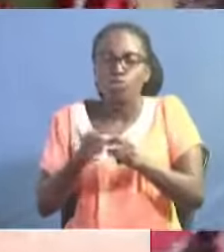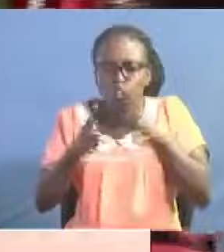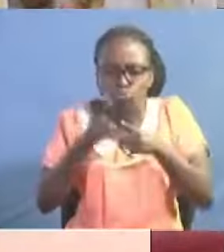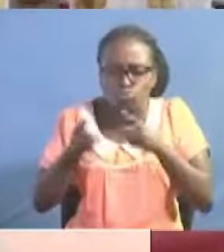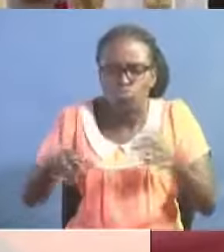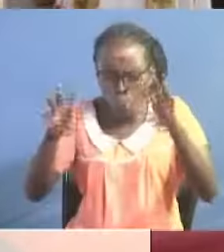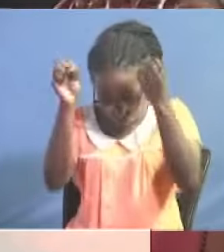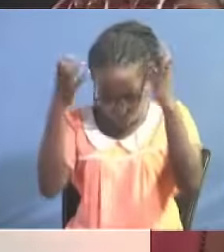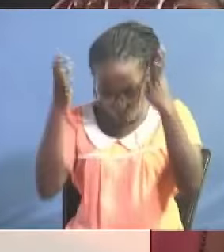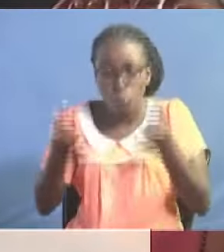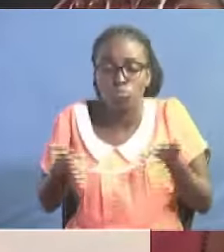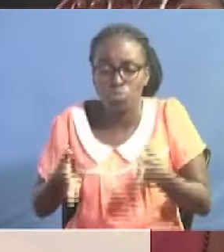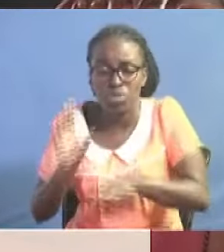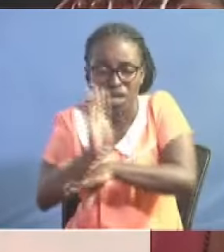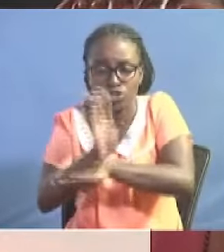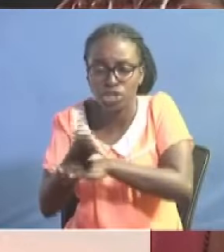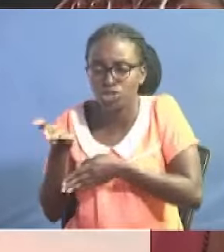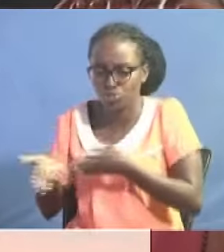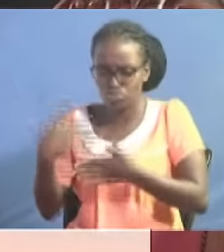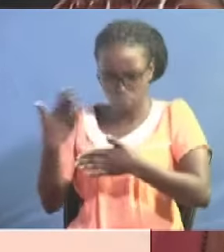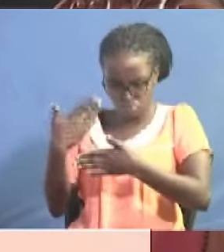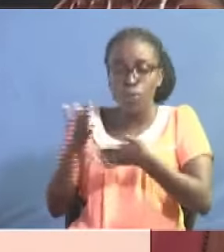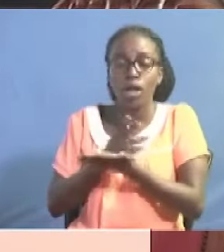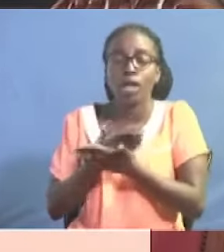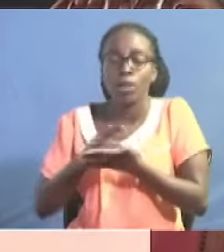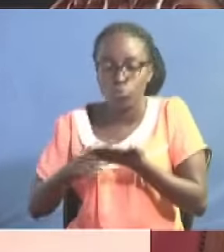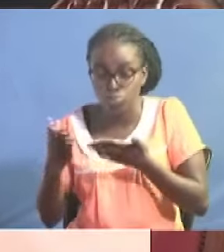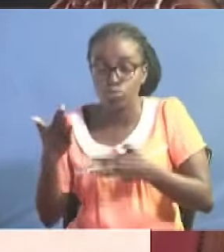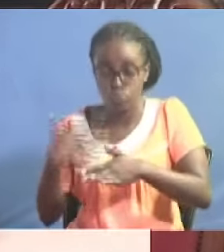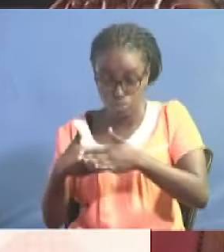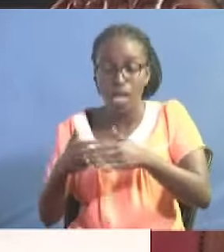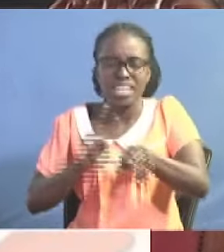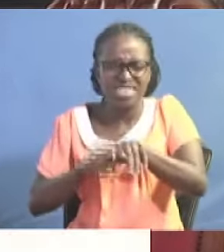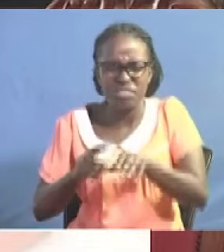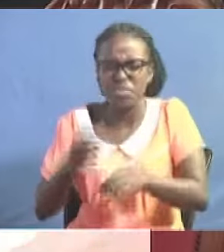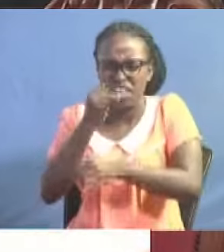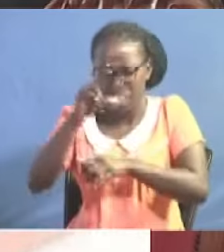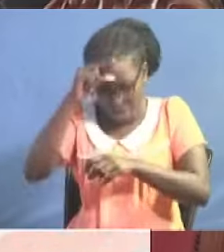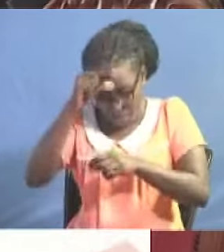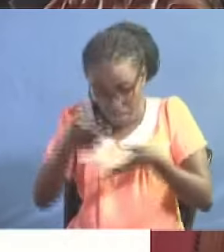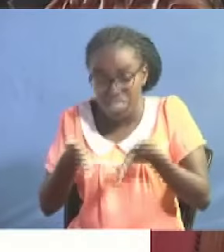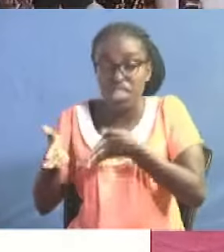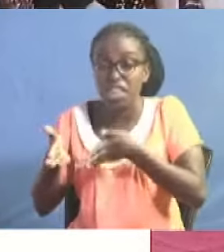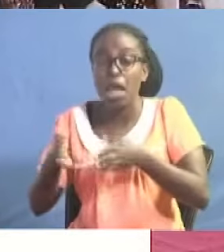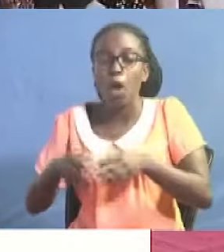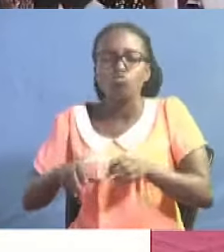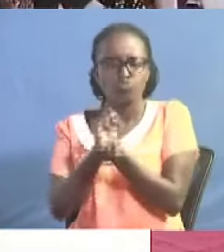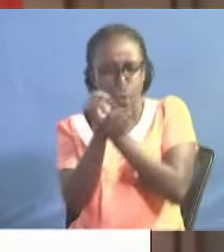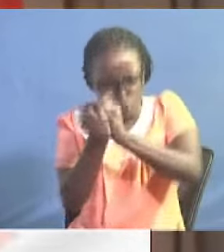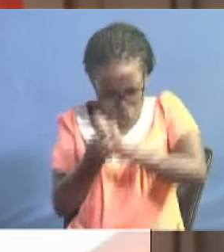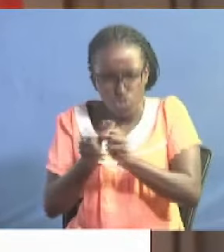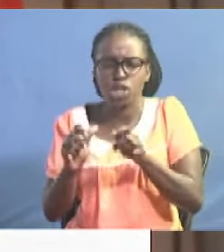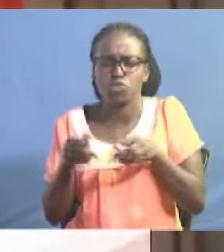harambee makanisani majuma kadhaa yaliyopita miongoni mwa viongozi serikalini, ila ameonekana kufanya kinyume chake